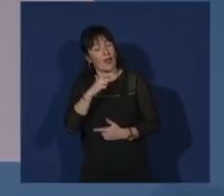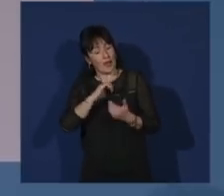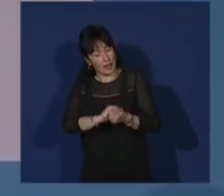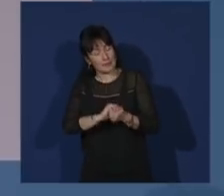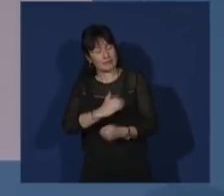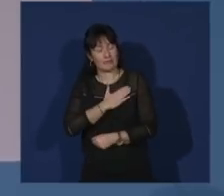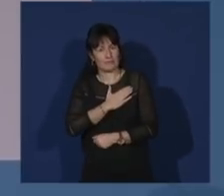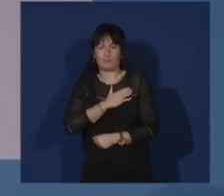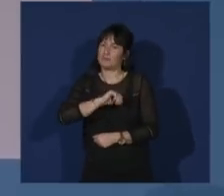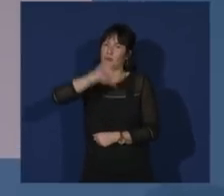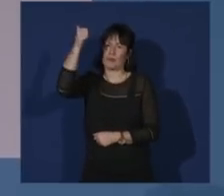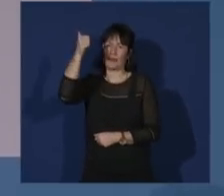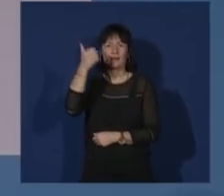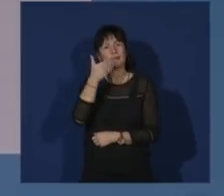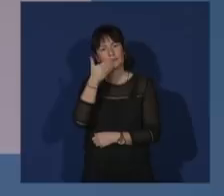d'abord merci.